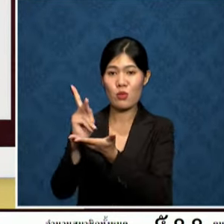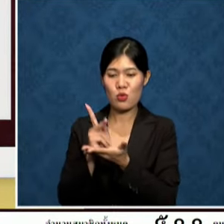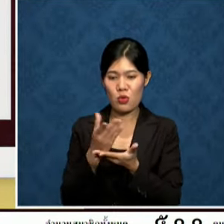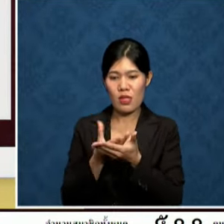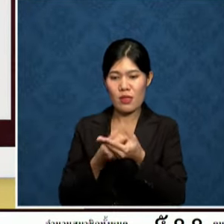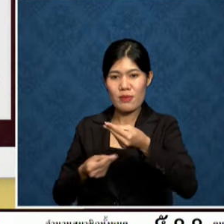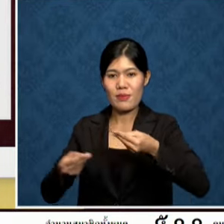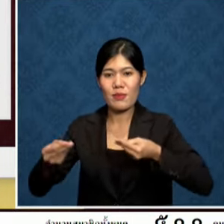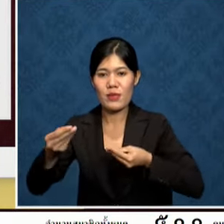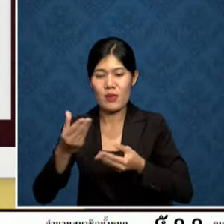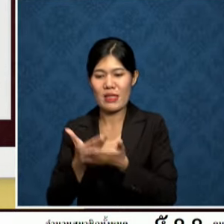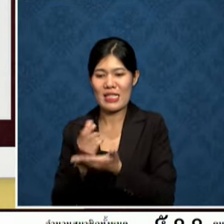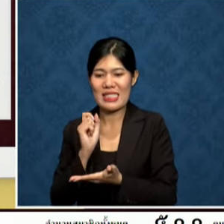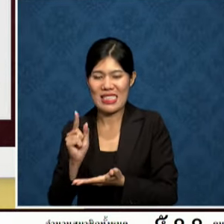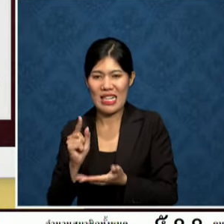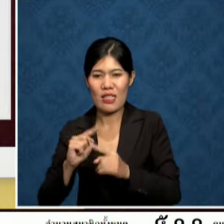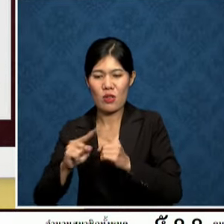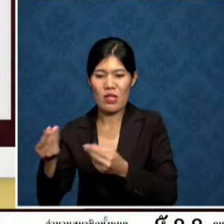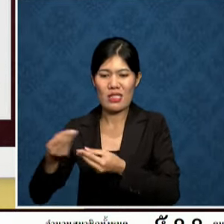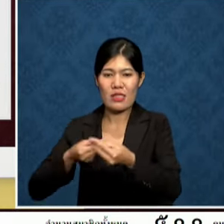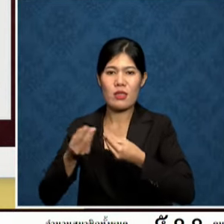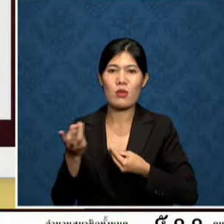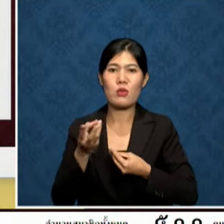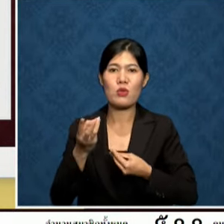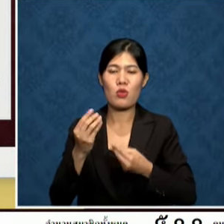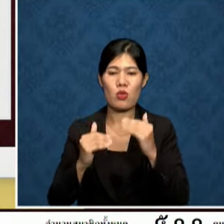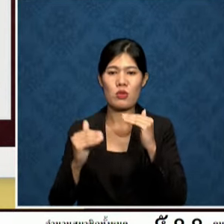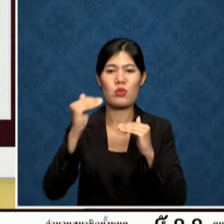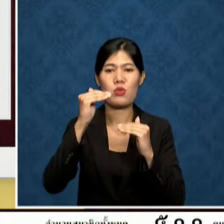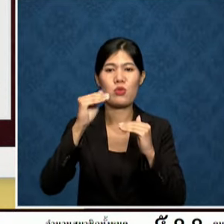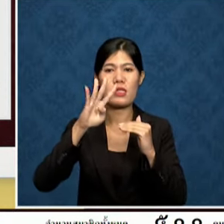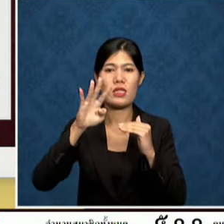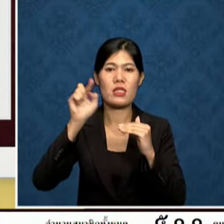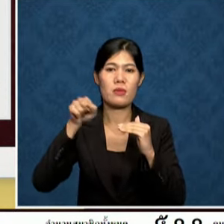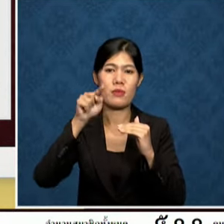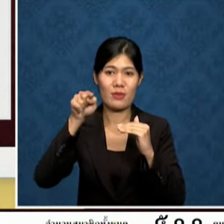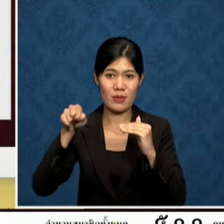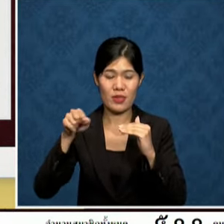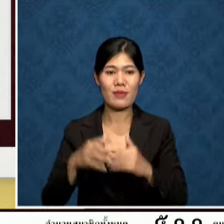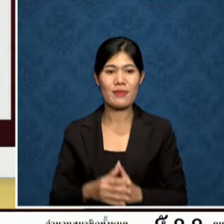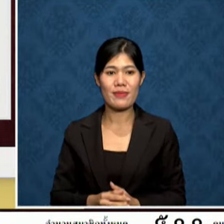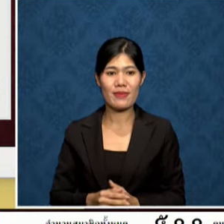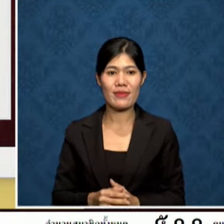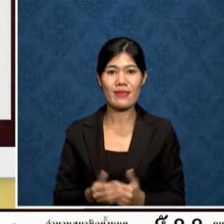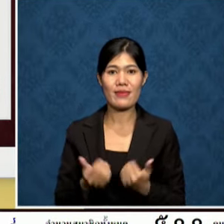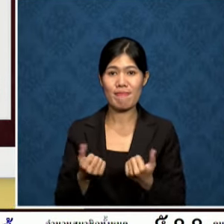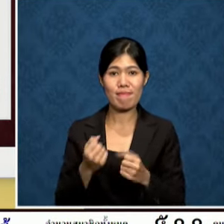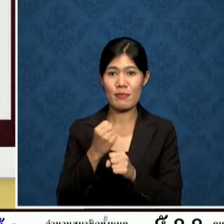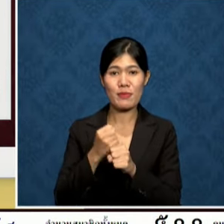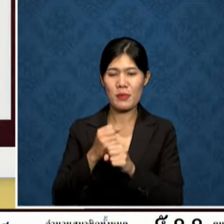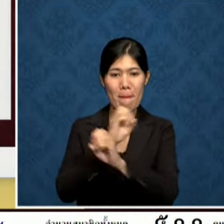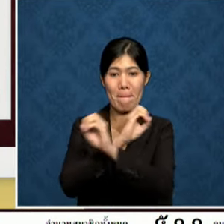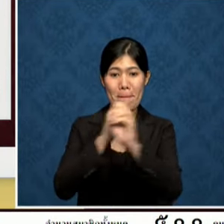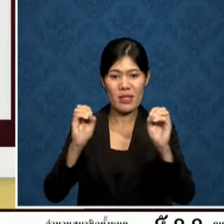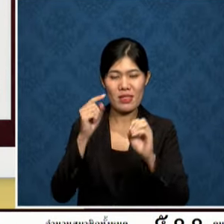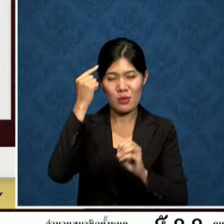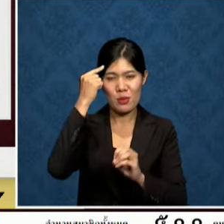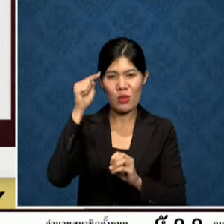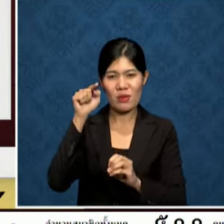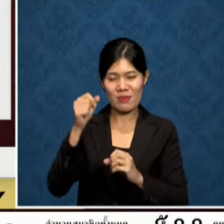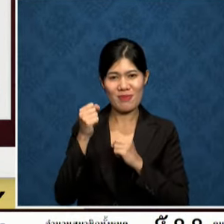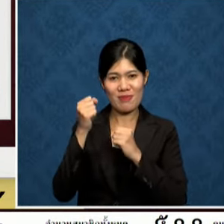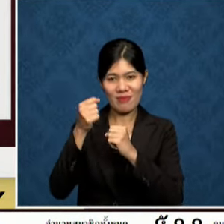ของเราสูงเกิน 4%ค่ะจริงๆแล้วเราไม่เคยทำแบบนี้มาก่อนเลยนะคะเป็นการเป็นความกล้าหาญมากนะคะแล้วก็ไม่